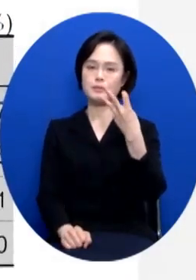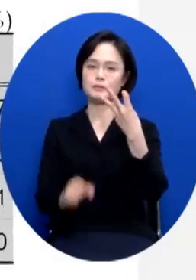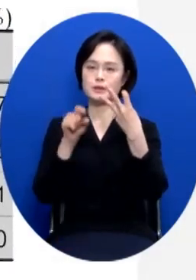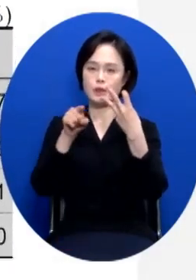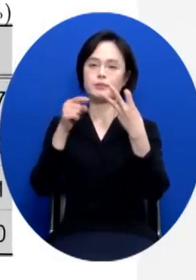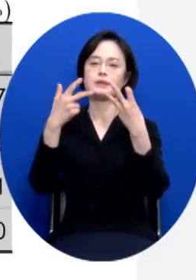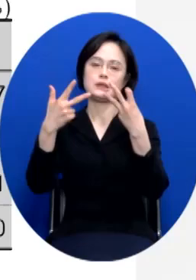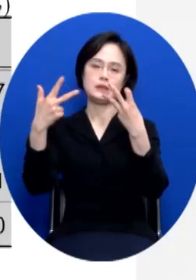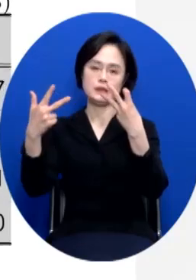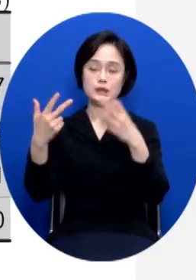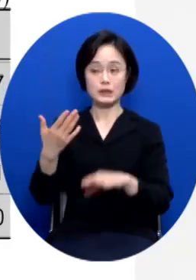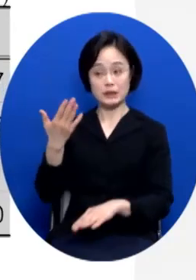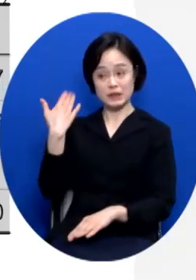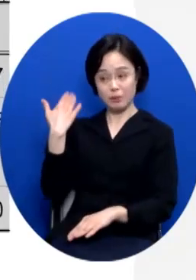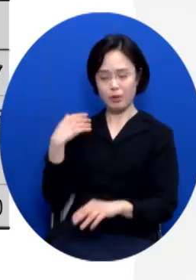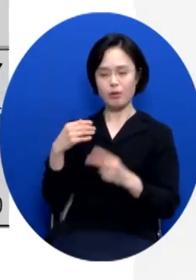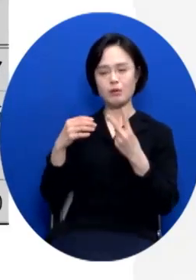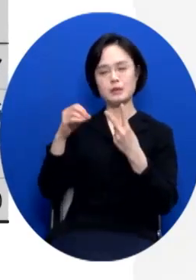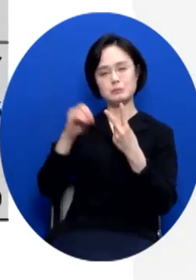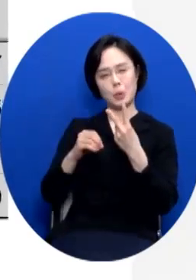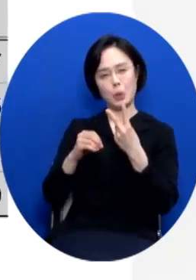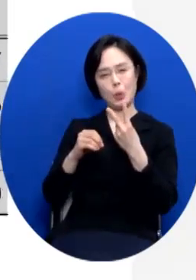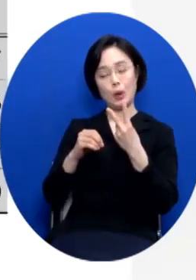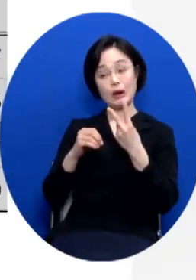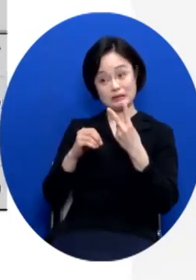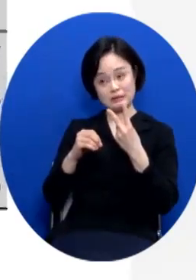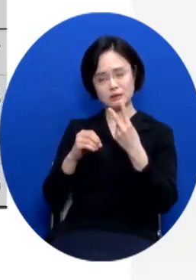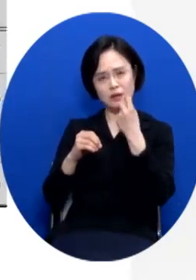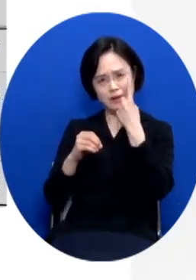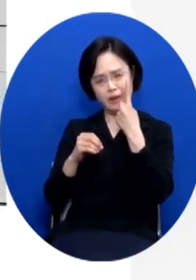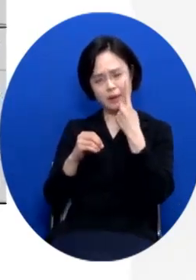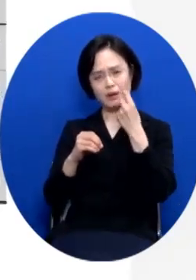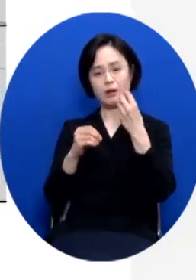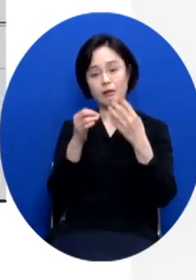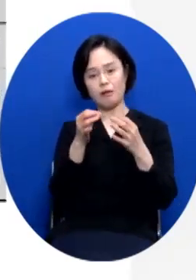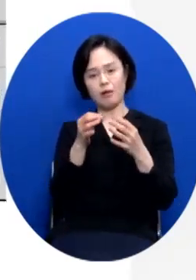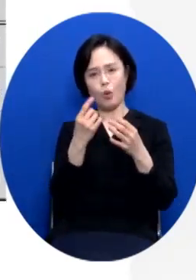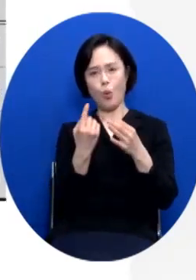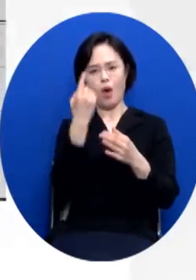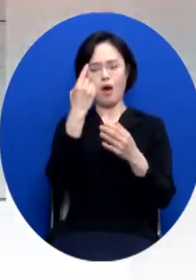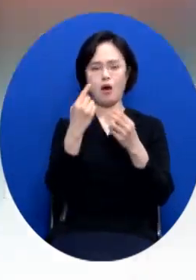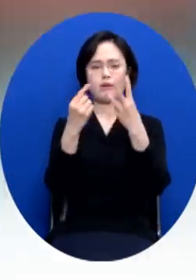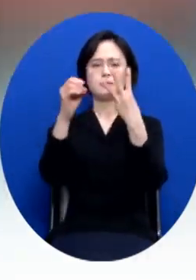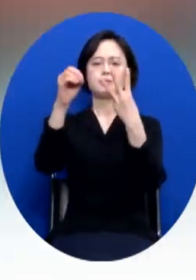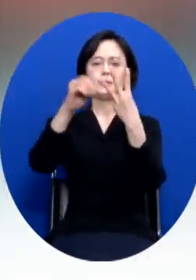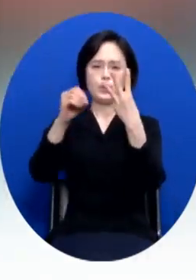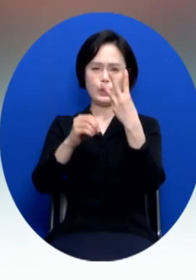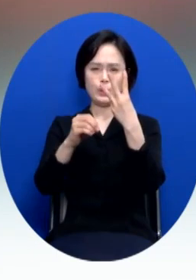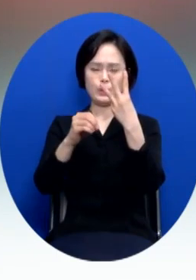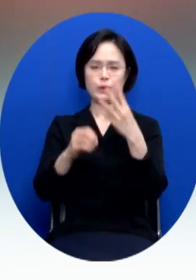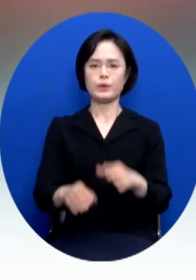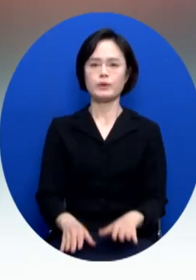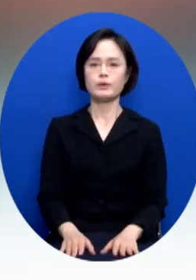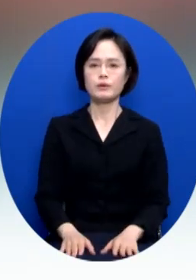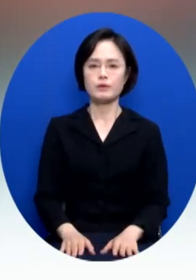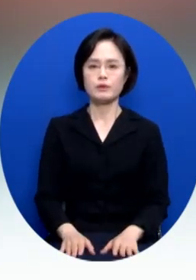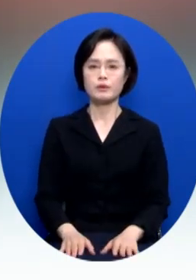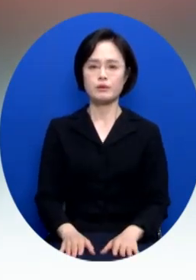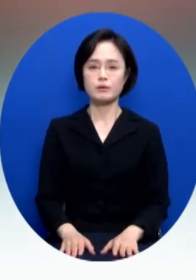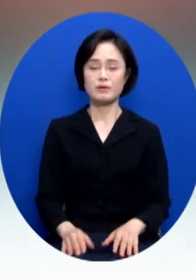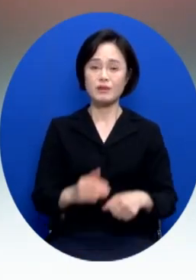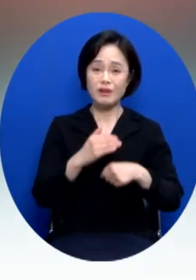2%대로 내려앉았던 소비자 물가 상승률이 한 달 만에 다시 3%대를 기록한 것으로 나타났습니다. 특히